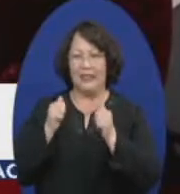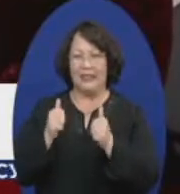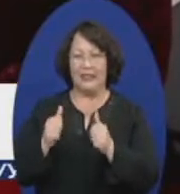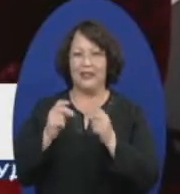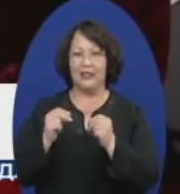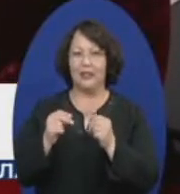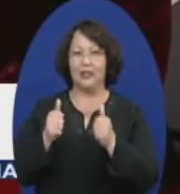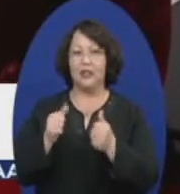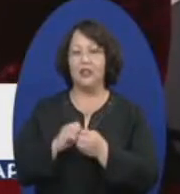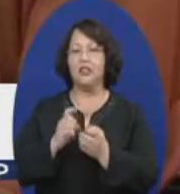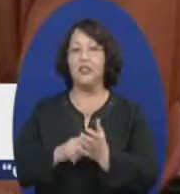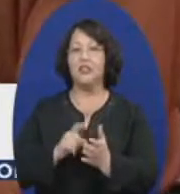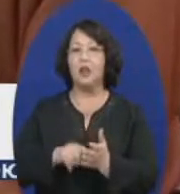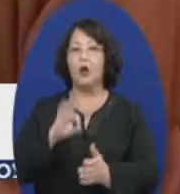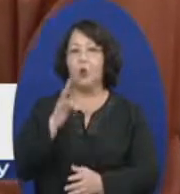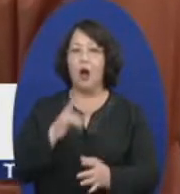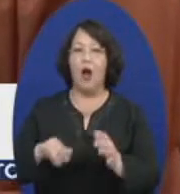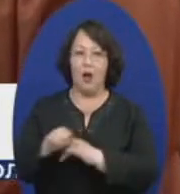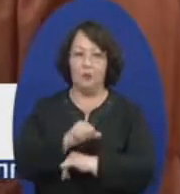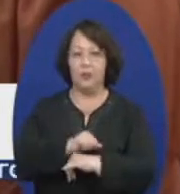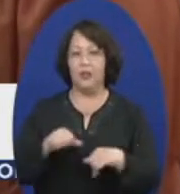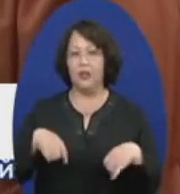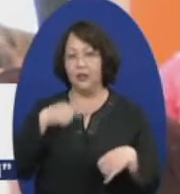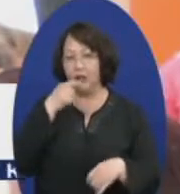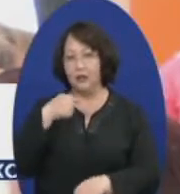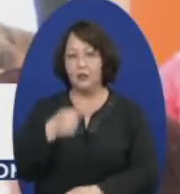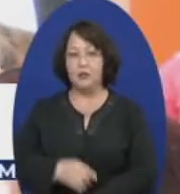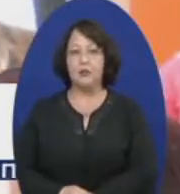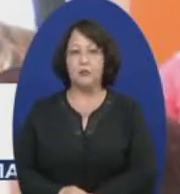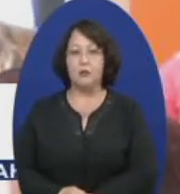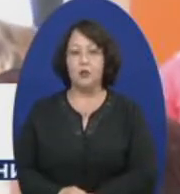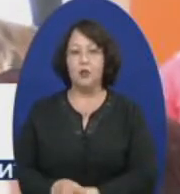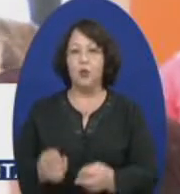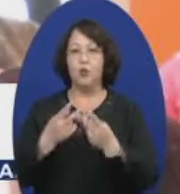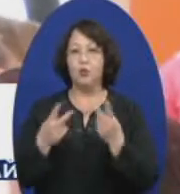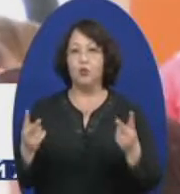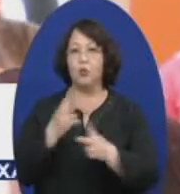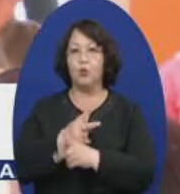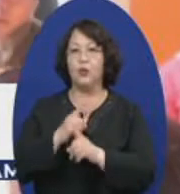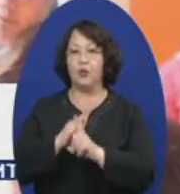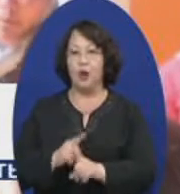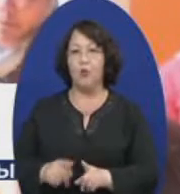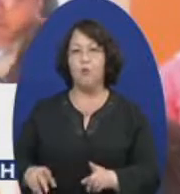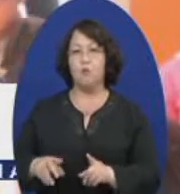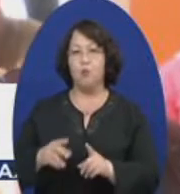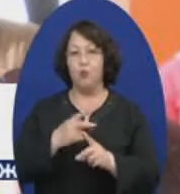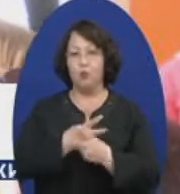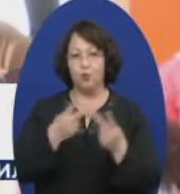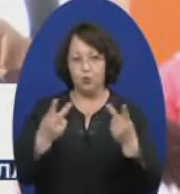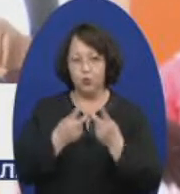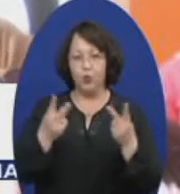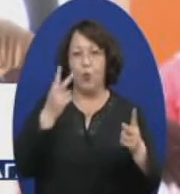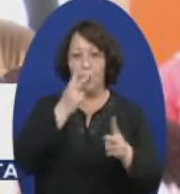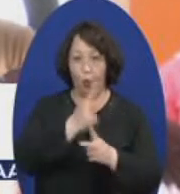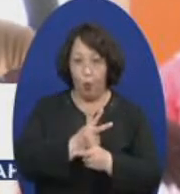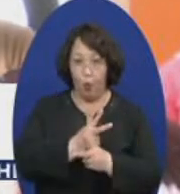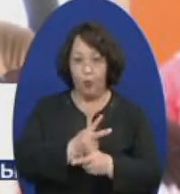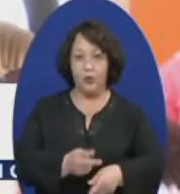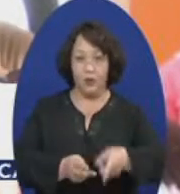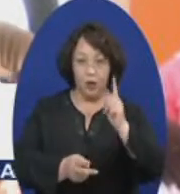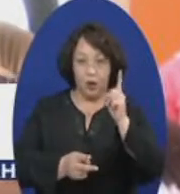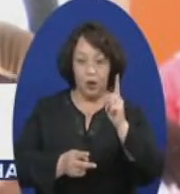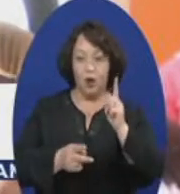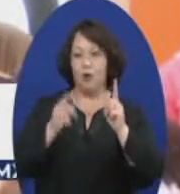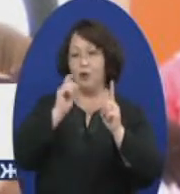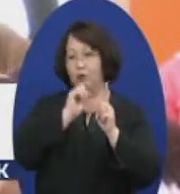хийх хэрэгтэйг Өвөрхангай аймгийн тарагт сумын иргэд сануулж байлаа. Үндсэн хуулийн дагаад бас бүх хуулиуд үндсэн хуулиудаа бүх хуулиуд